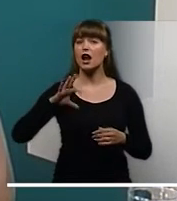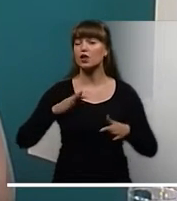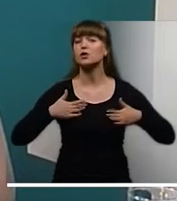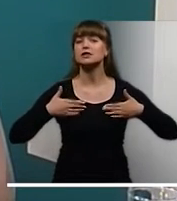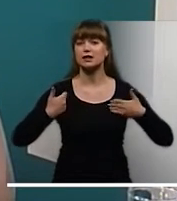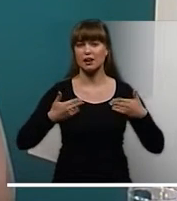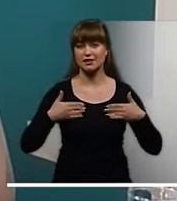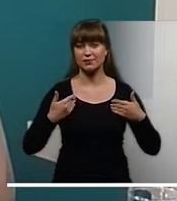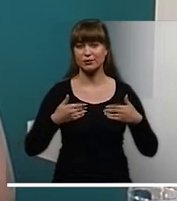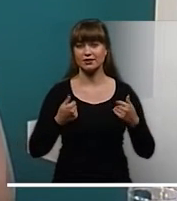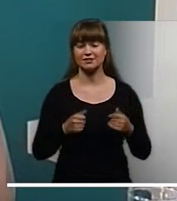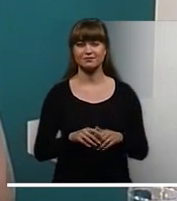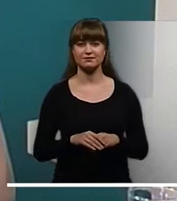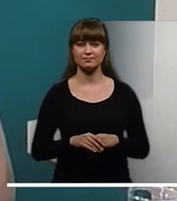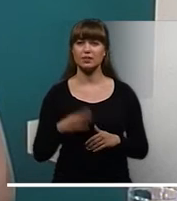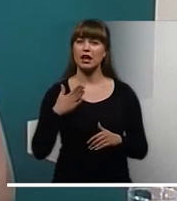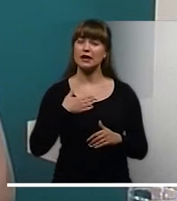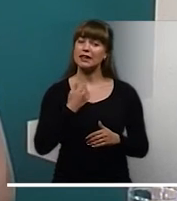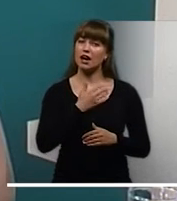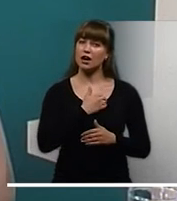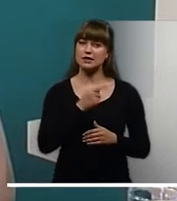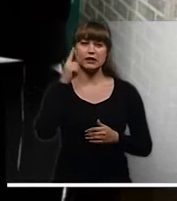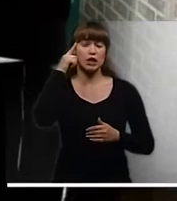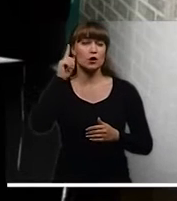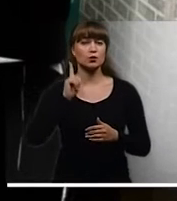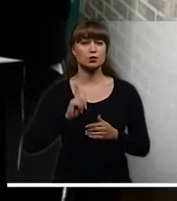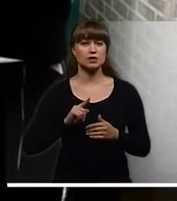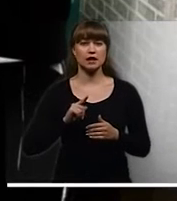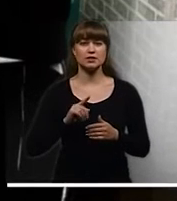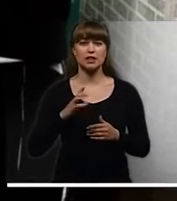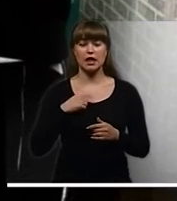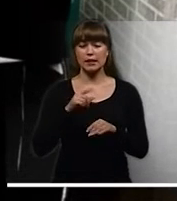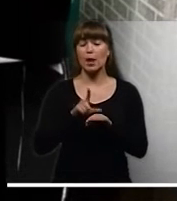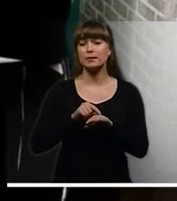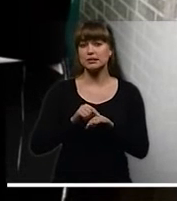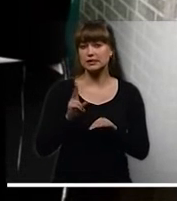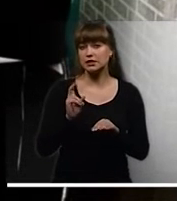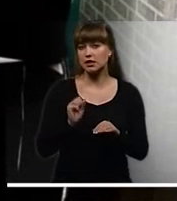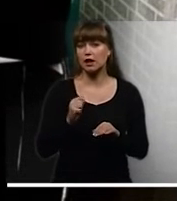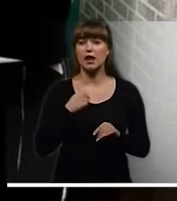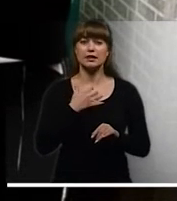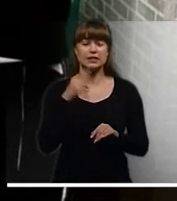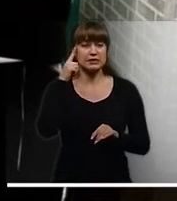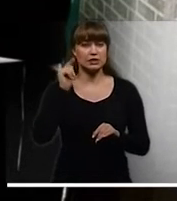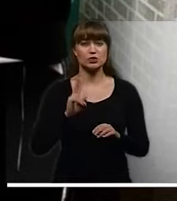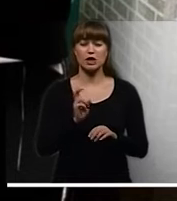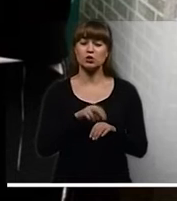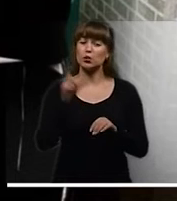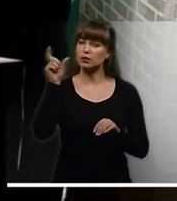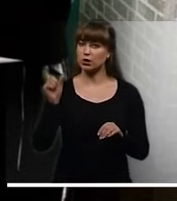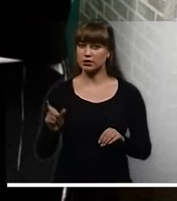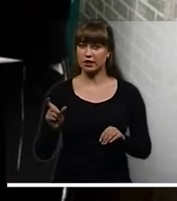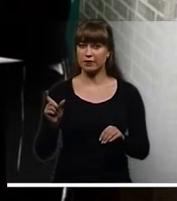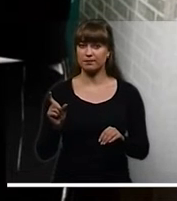Алло, здравствуйте. Я хотела узнать, я пенсионерка, я хотела узнать у